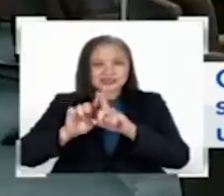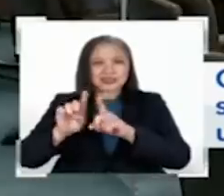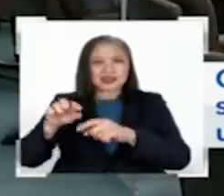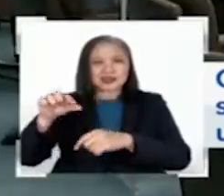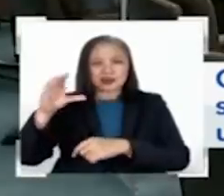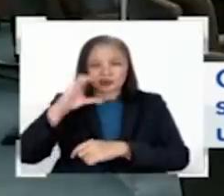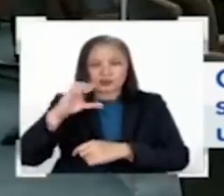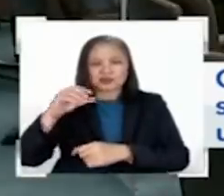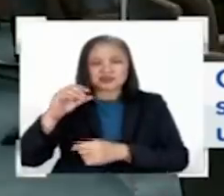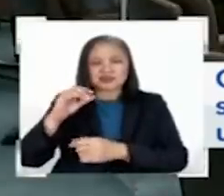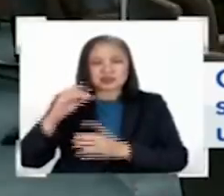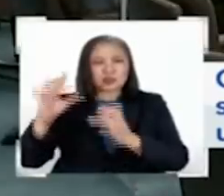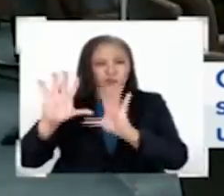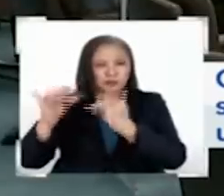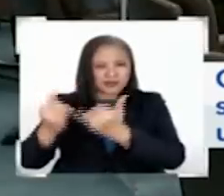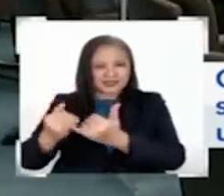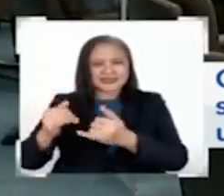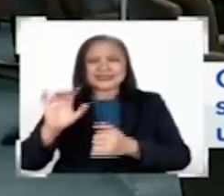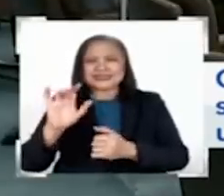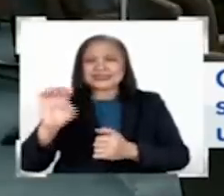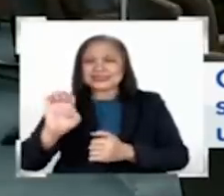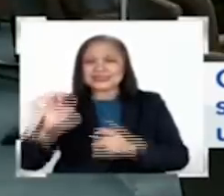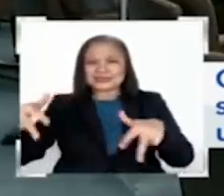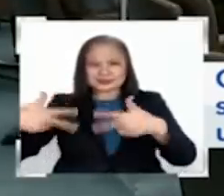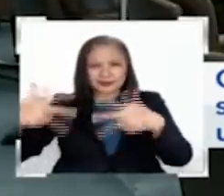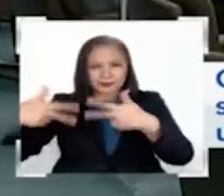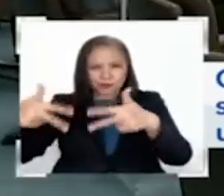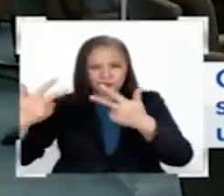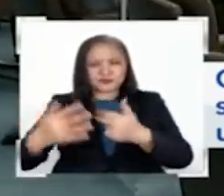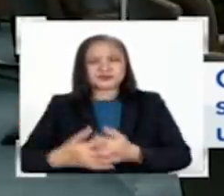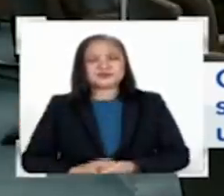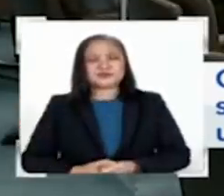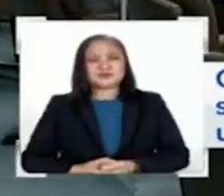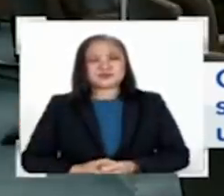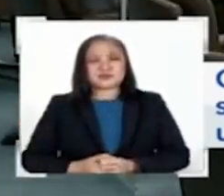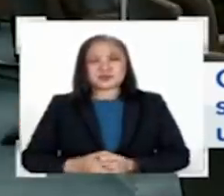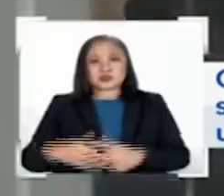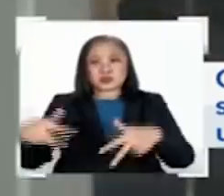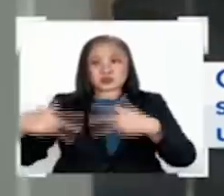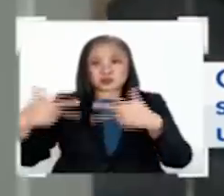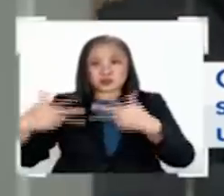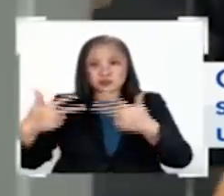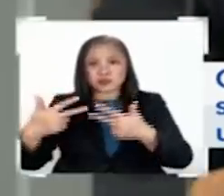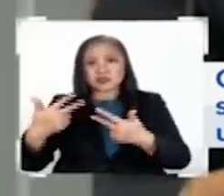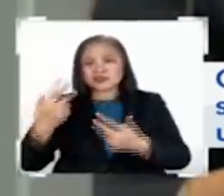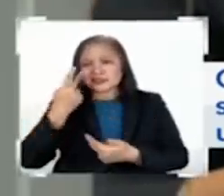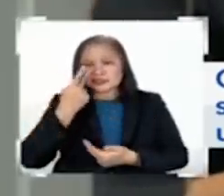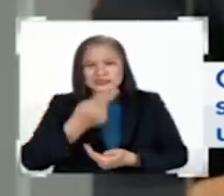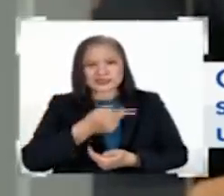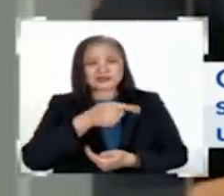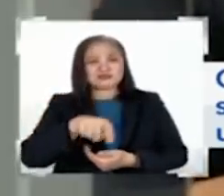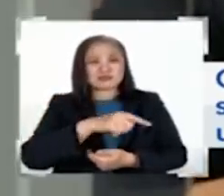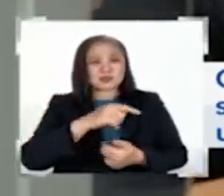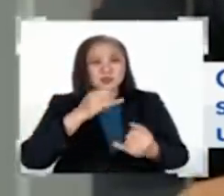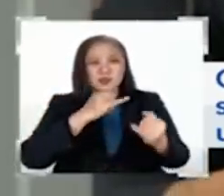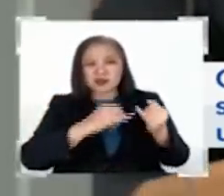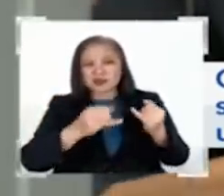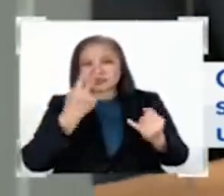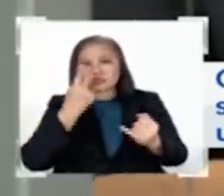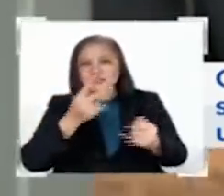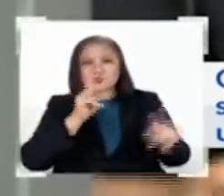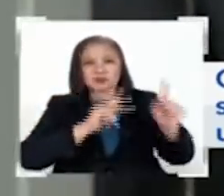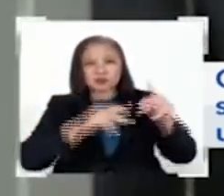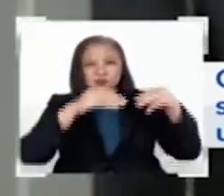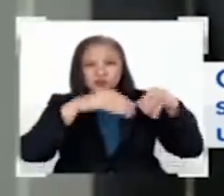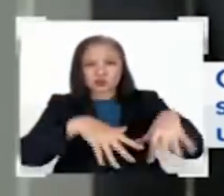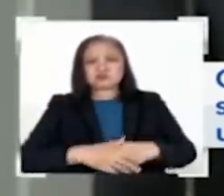e-sabong company. Sa tatlong sabungan ng kumpanya, huli umanong nakita ang mga nawawalang sabungero. Naglabas si Ang ng sama